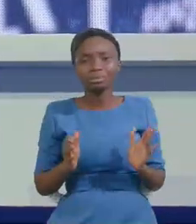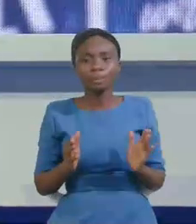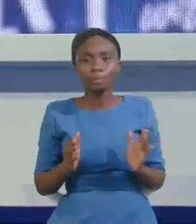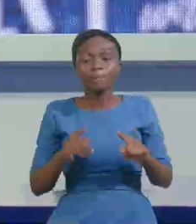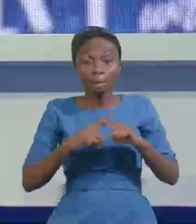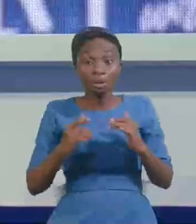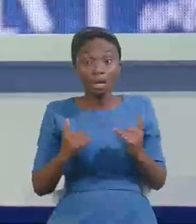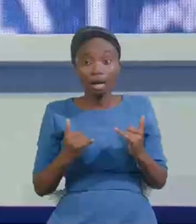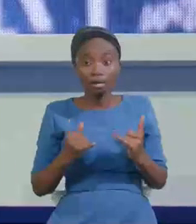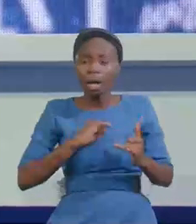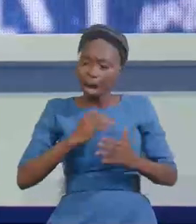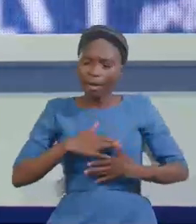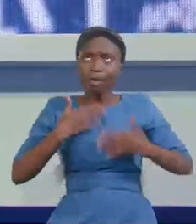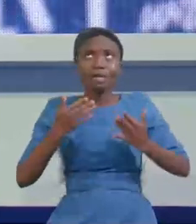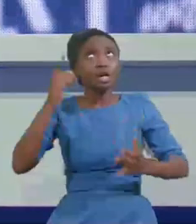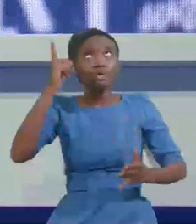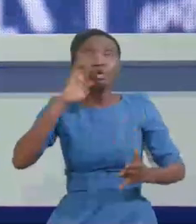Je confesse, je n'avais pas la paix.